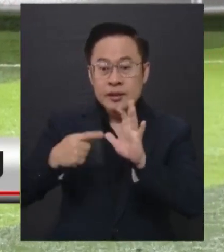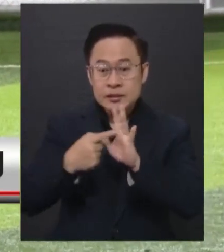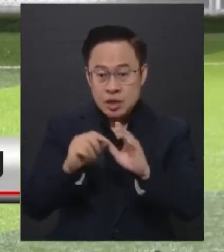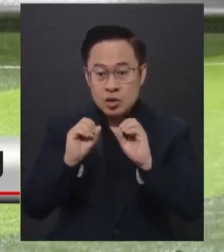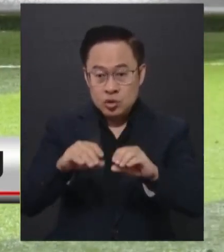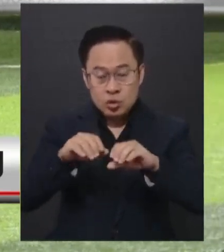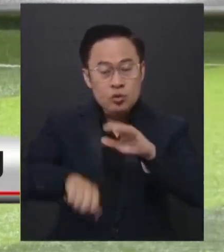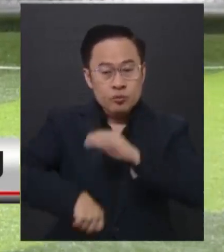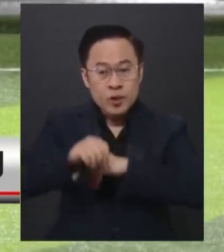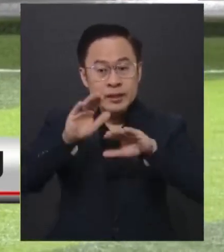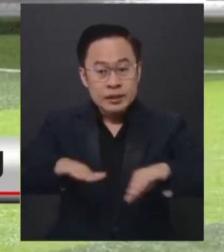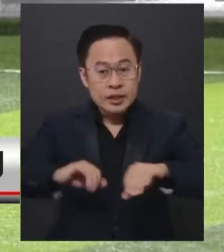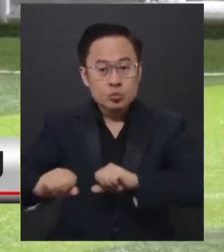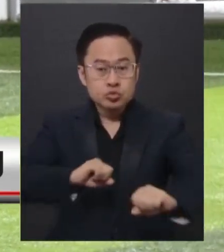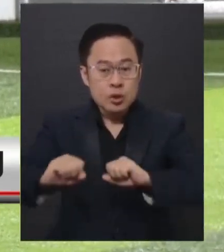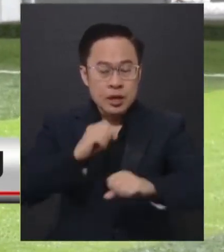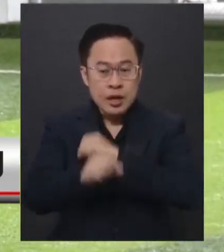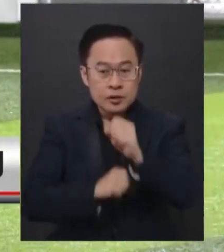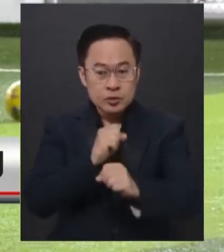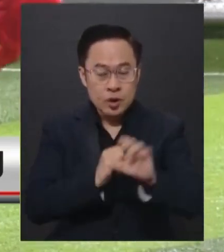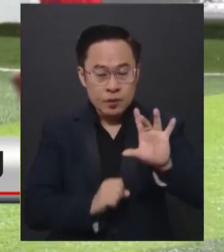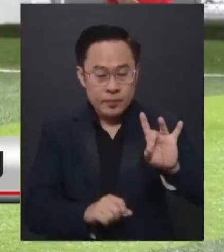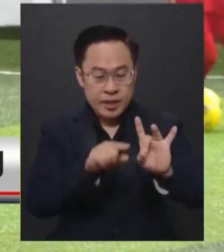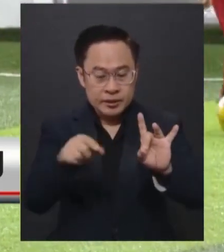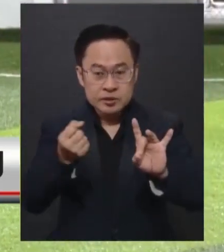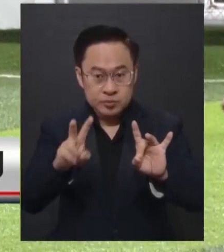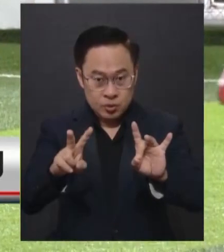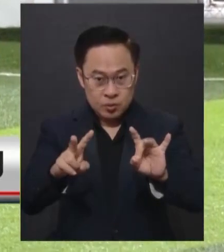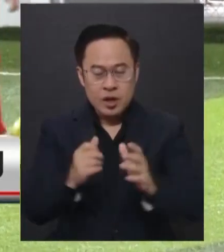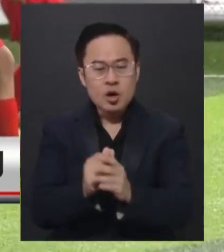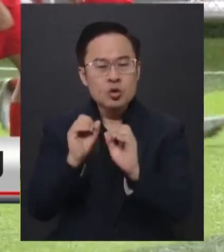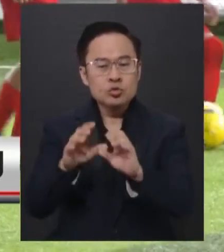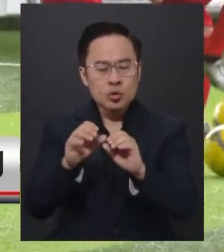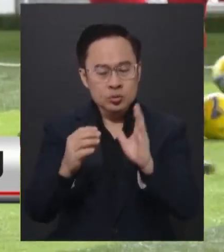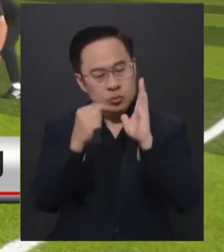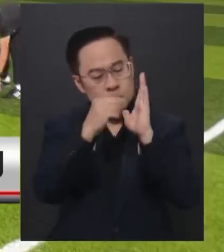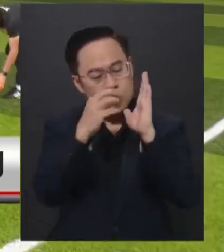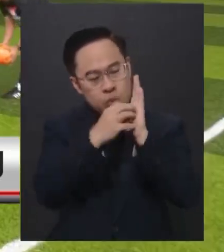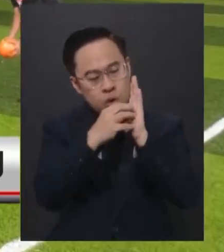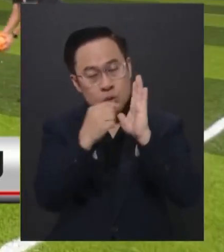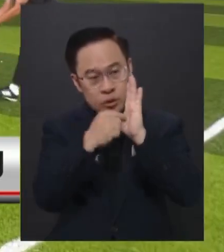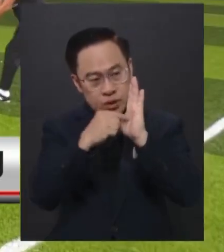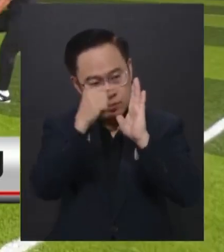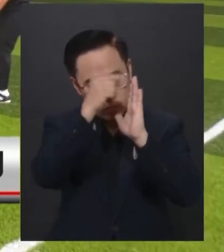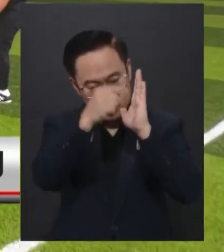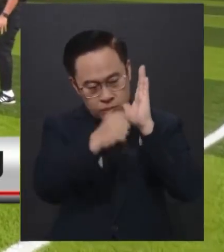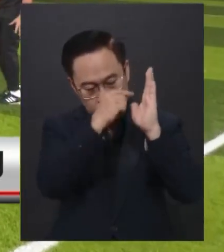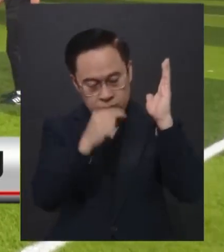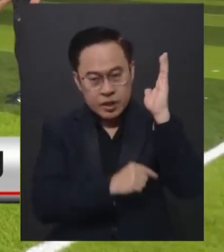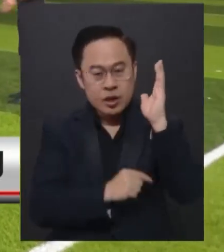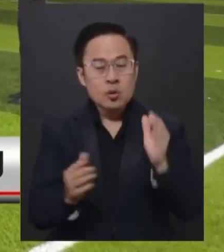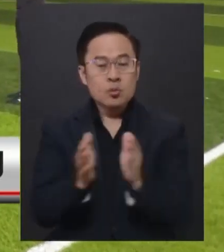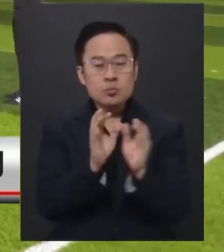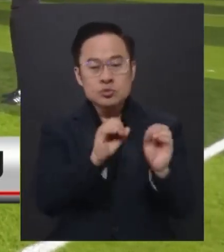ร้างทักษะฟุตบอลให้กับเยาวชนรุ่นอายุ 8-12 ปีที่สนามแรกค่ะสนามฟุตบอลย่าเทียมอาคารศูนย์กีฬา